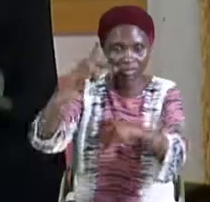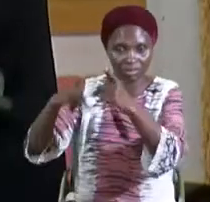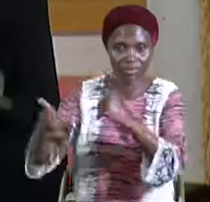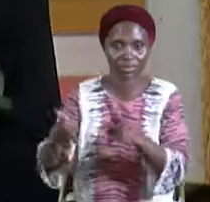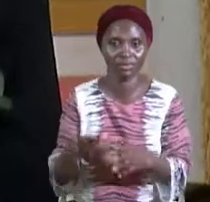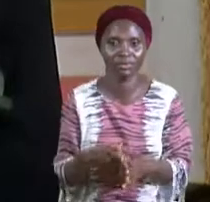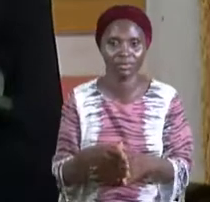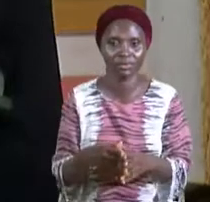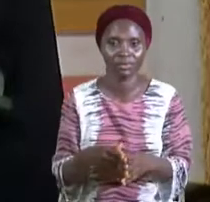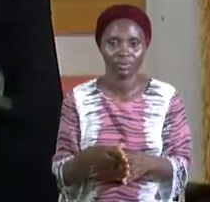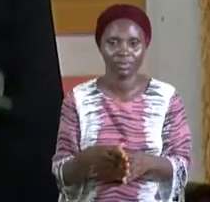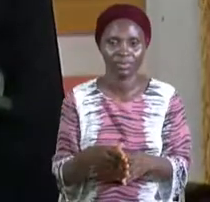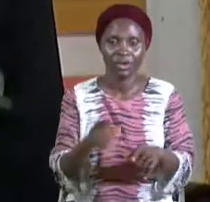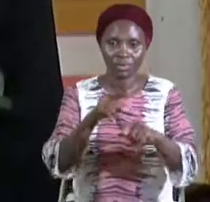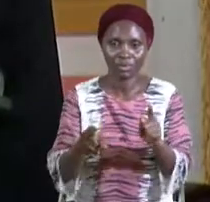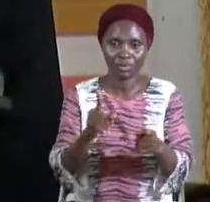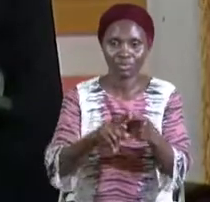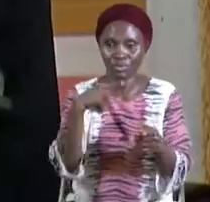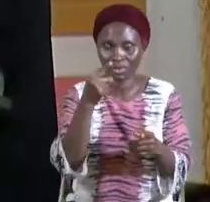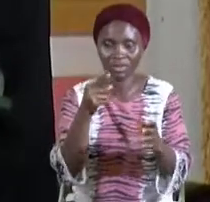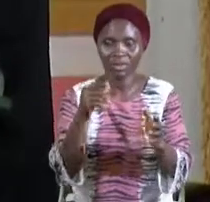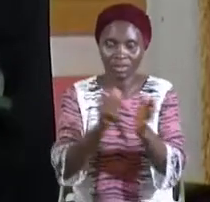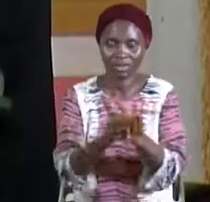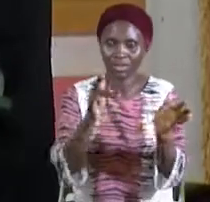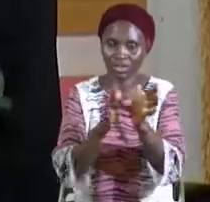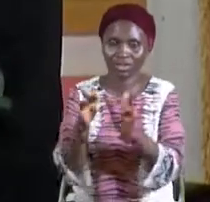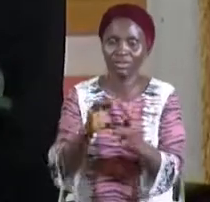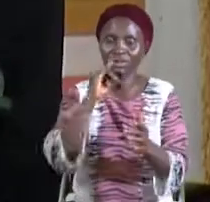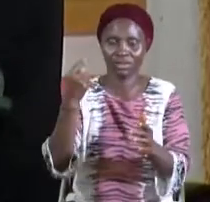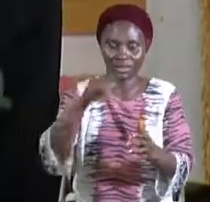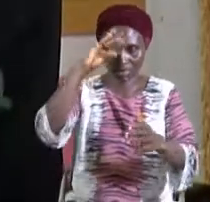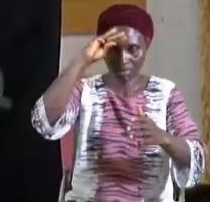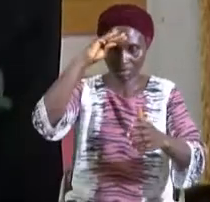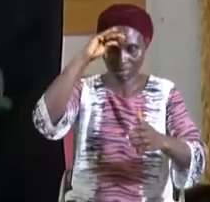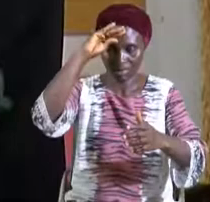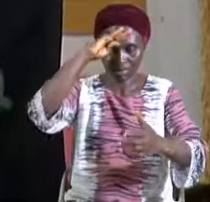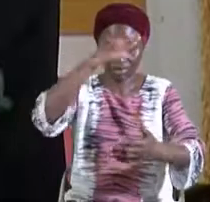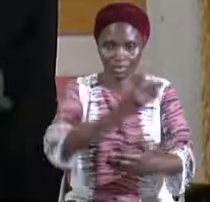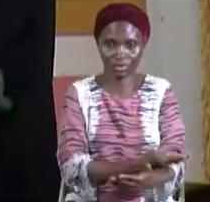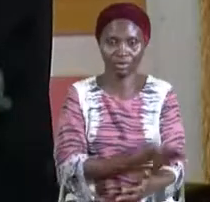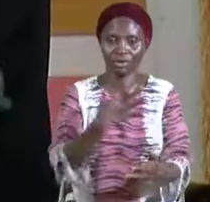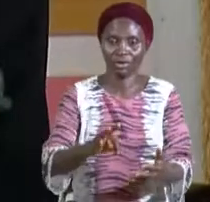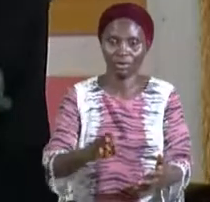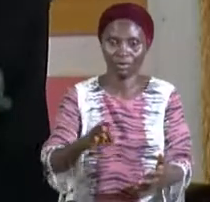juste. Mais dire que Jésus est le Fils de Dieu, non, ça là, on n'accepte pas.